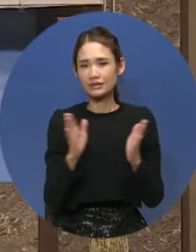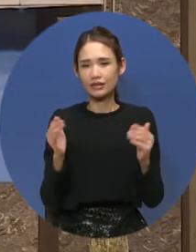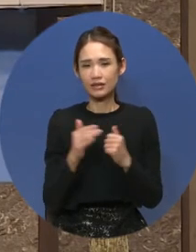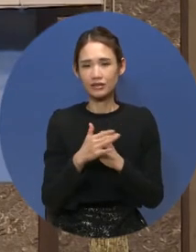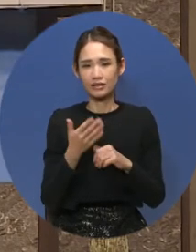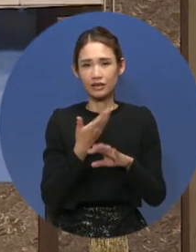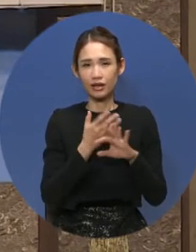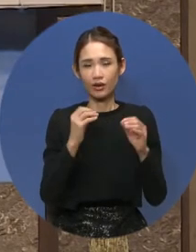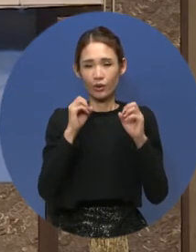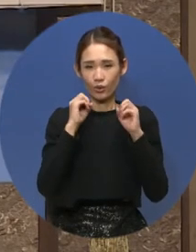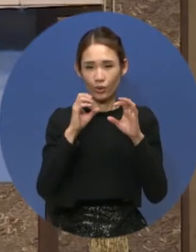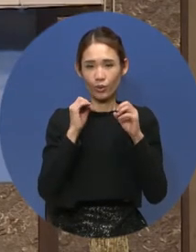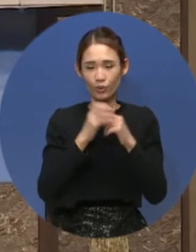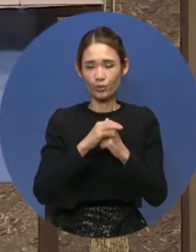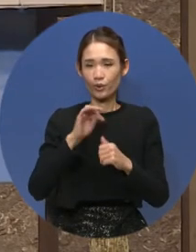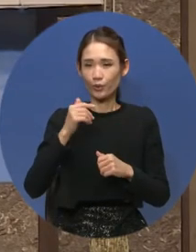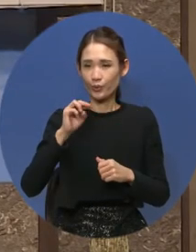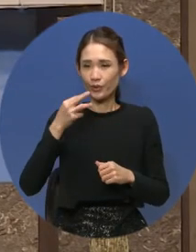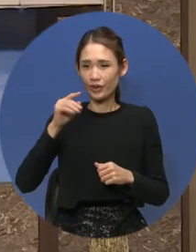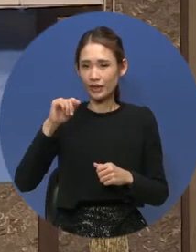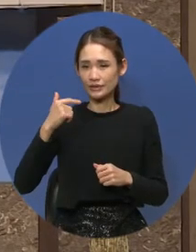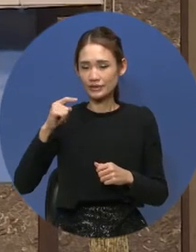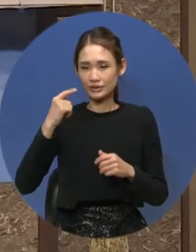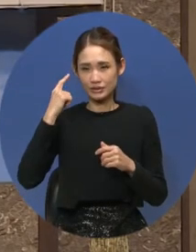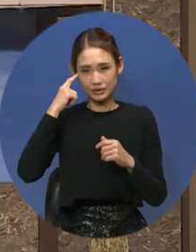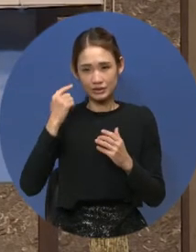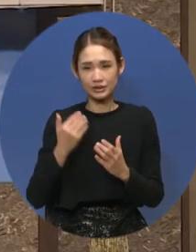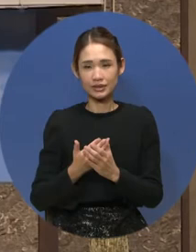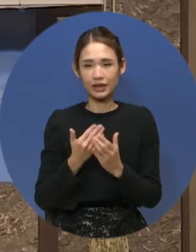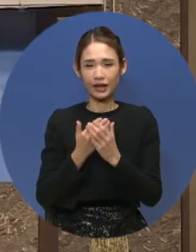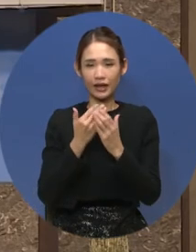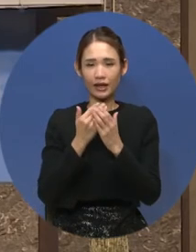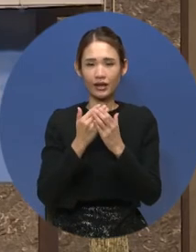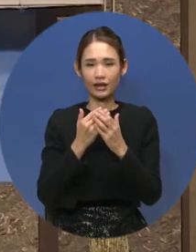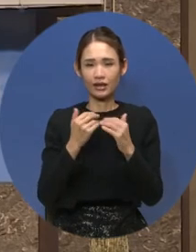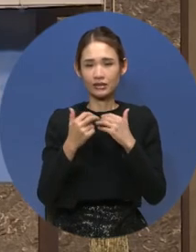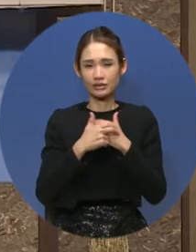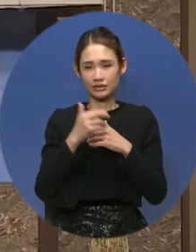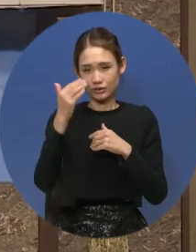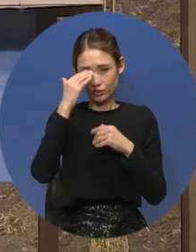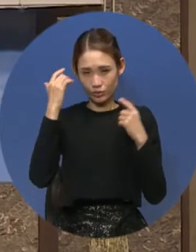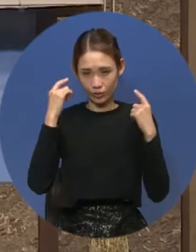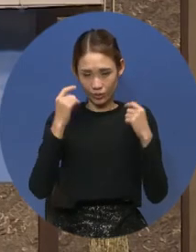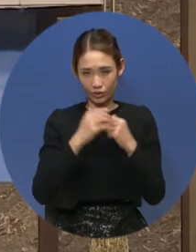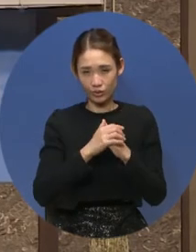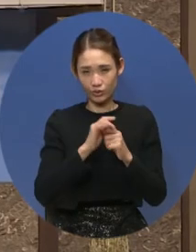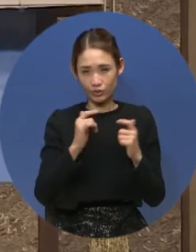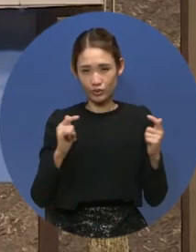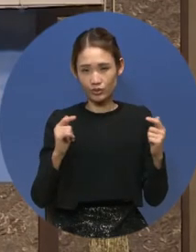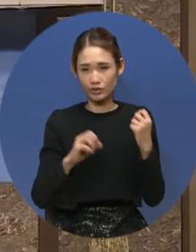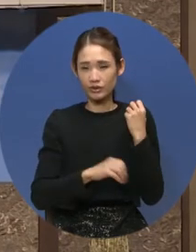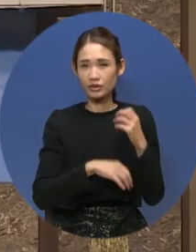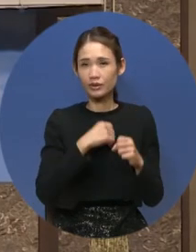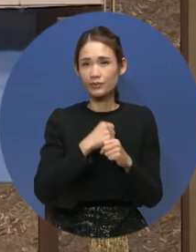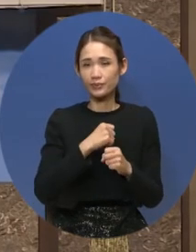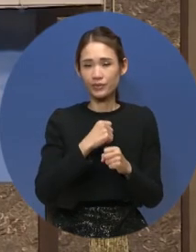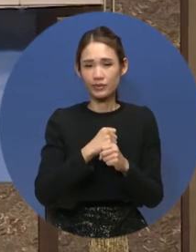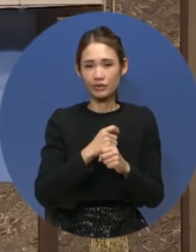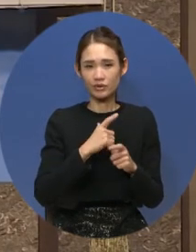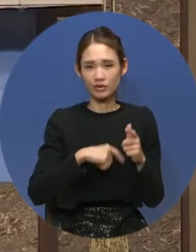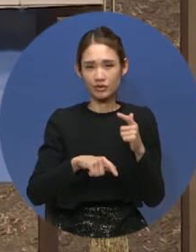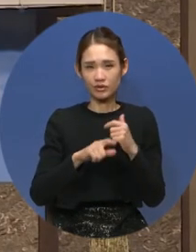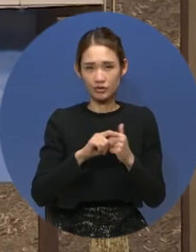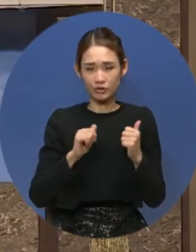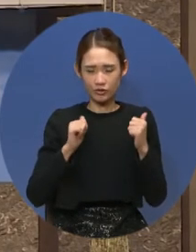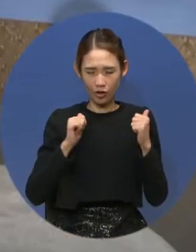이런 해외 홍보나 또 콘텐츠 개발 그리고 이제 의료관광 코디네이트 등 이런 기반 조성하는 데 박차를 더